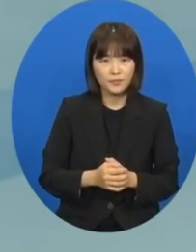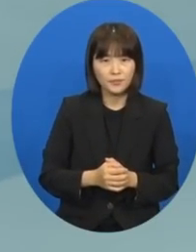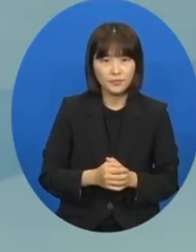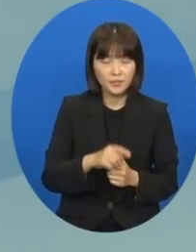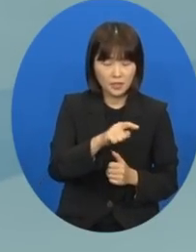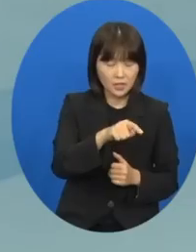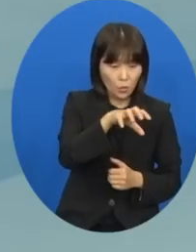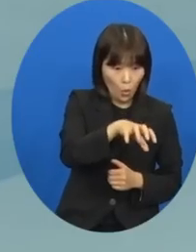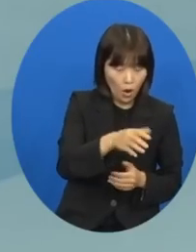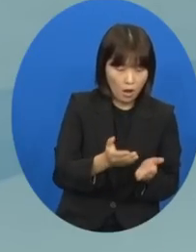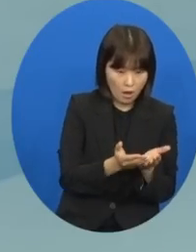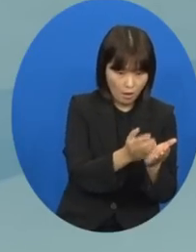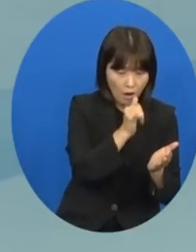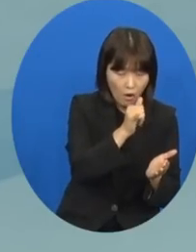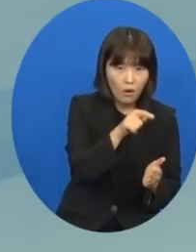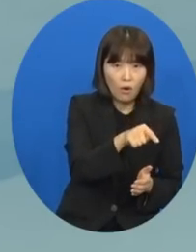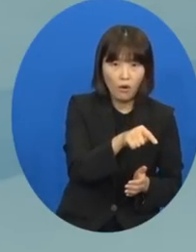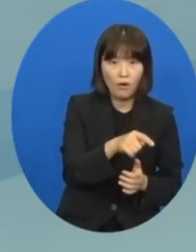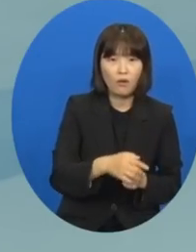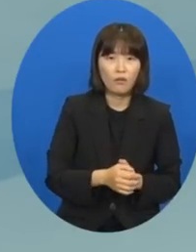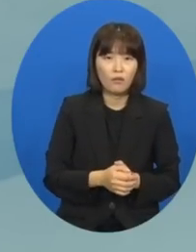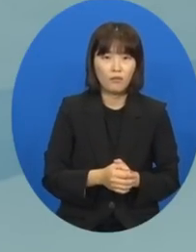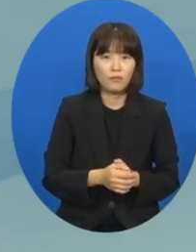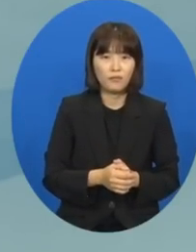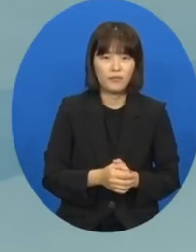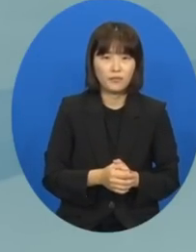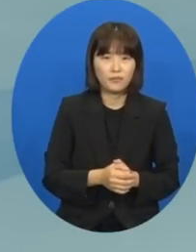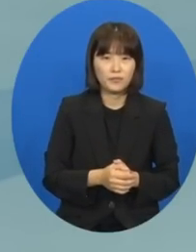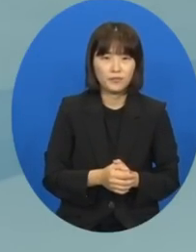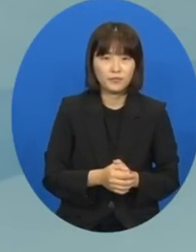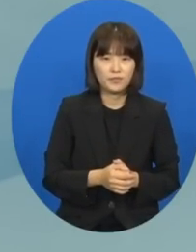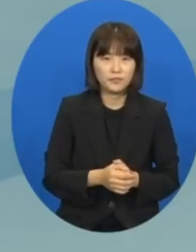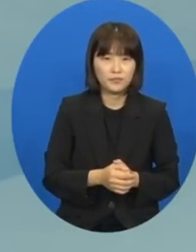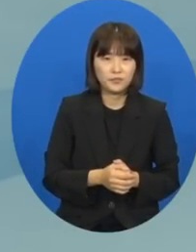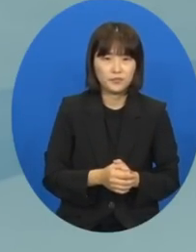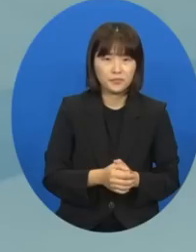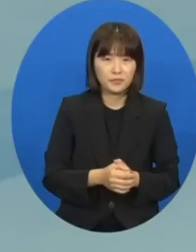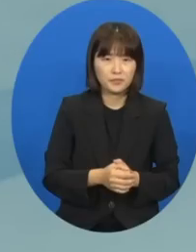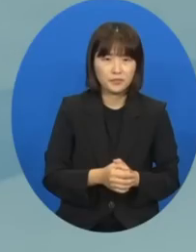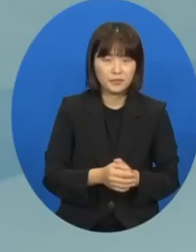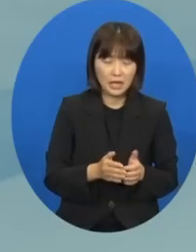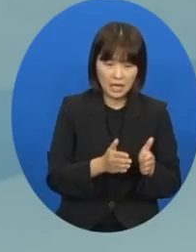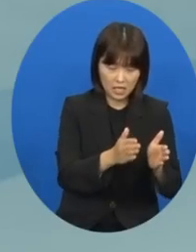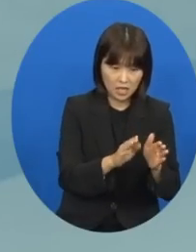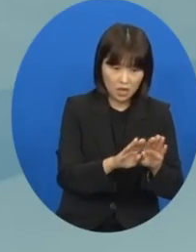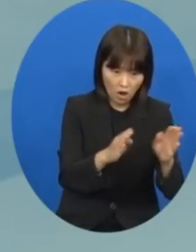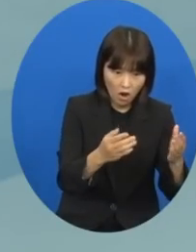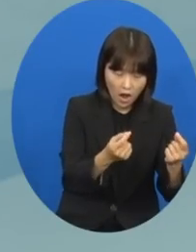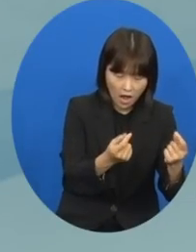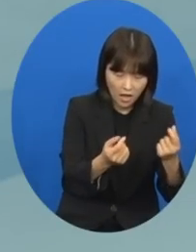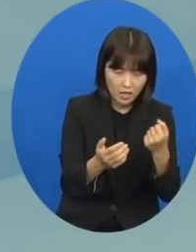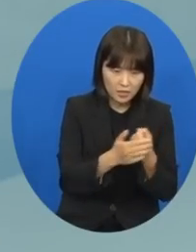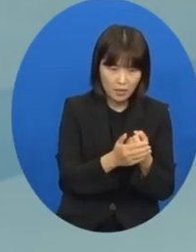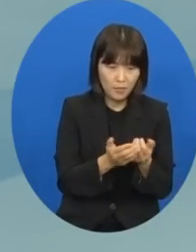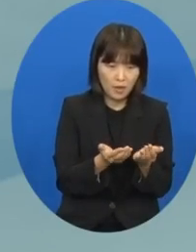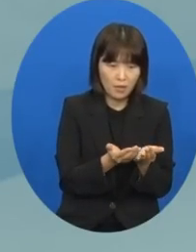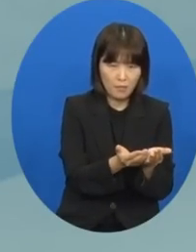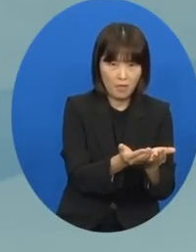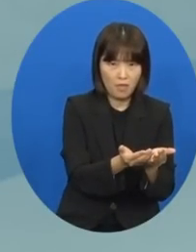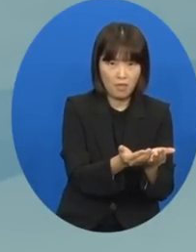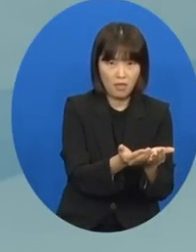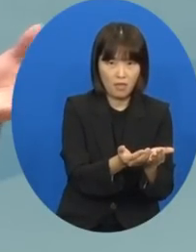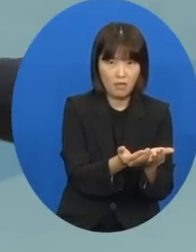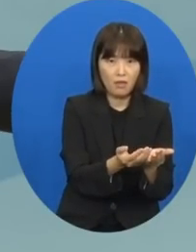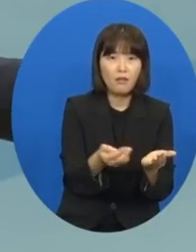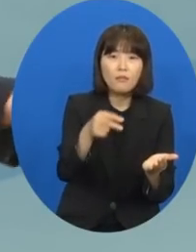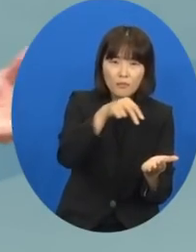야, 기가 막히네. 이 길이 열어주네. 그거 속는 거죠. 길이 열렸다고 가면 완전 하나님 반대로 가는 거예요. 하나님이 어떻게